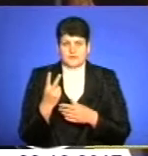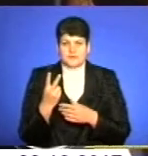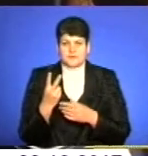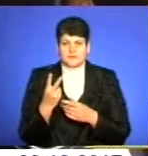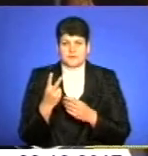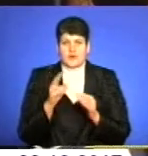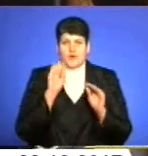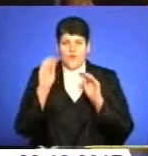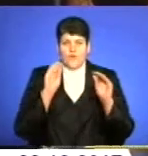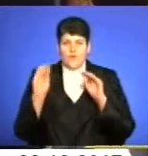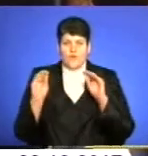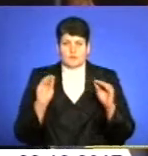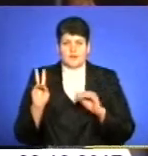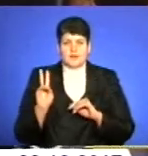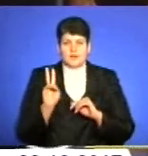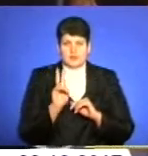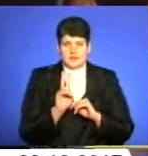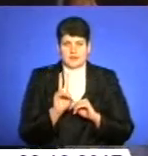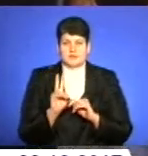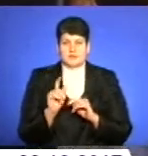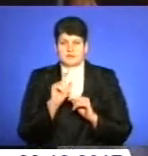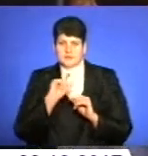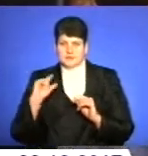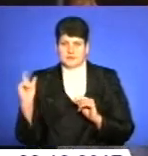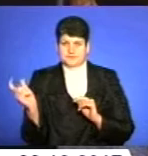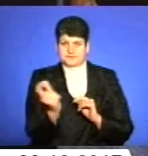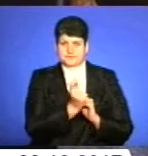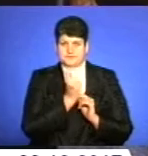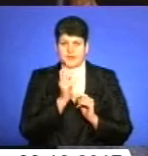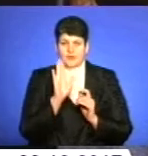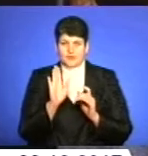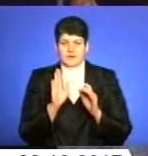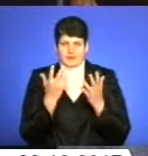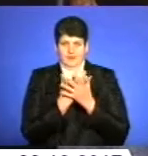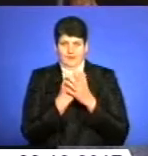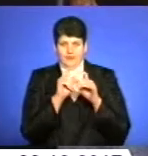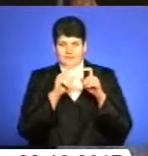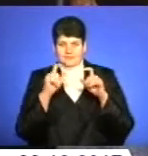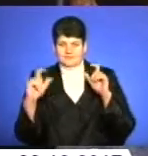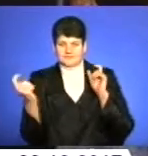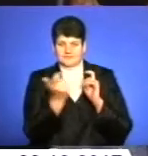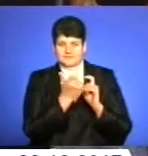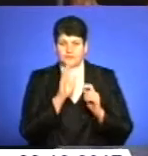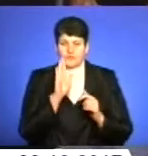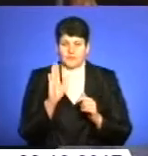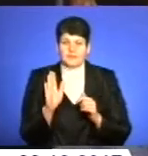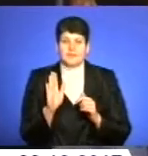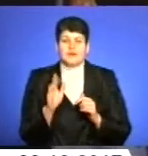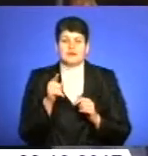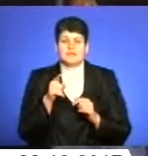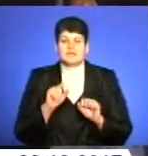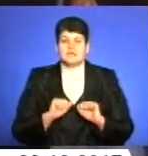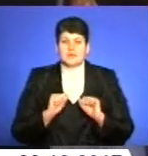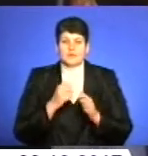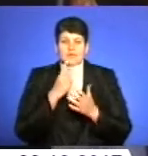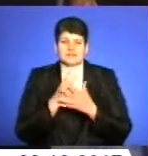оформлення тролейбуса – це в вигляді кінострічки. Там показані події, принаймні ми постаралися там зобразити всі